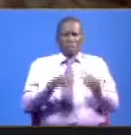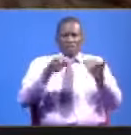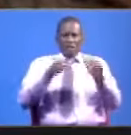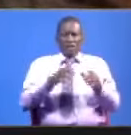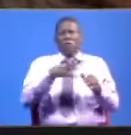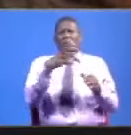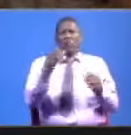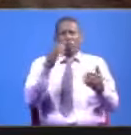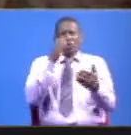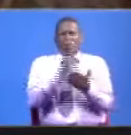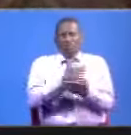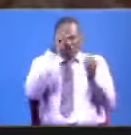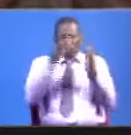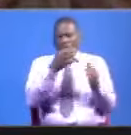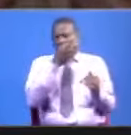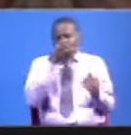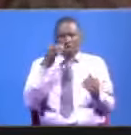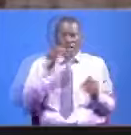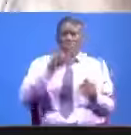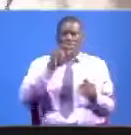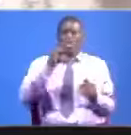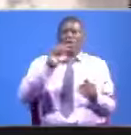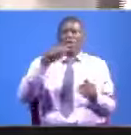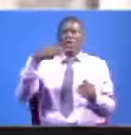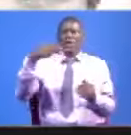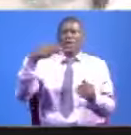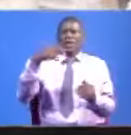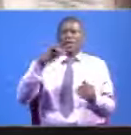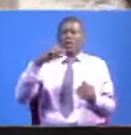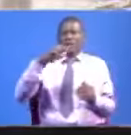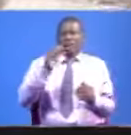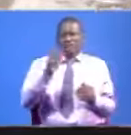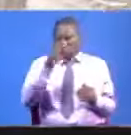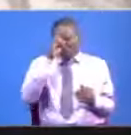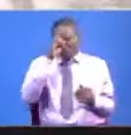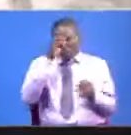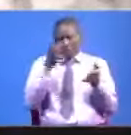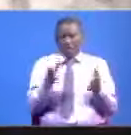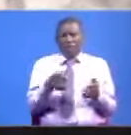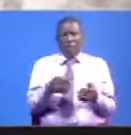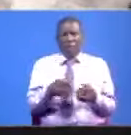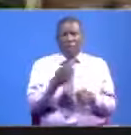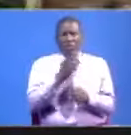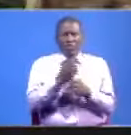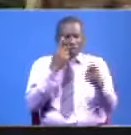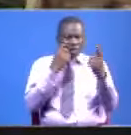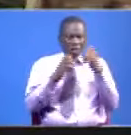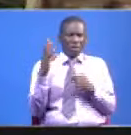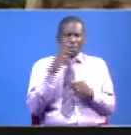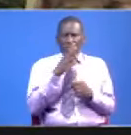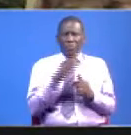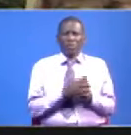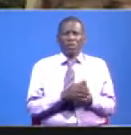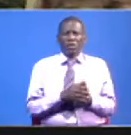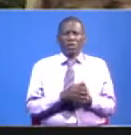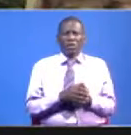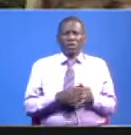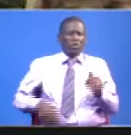katika afisi ya gavana wa Nyeri, Mutahi Kahiga. Polisi walilazimika kutumia vitoa machozi